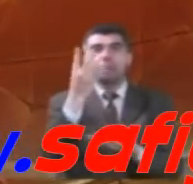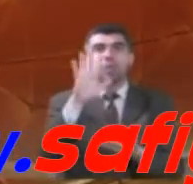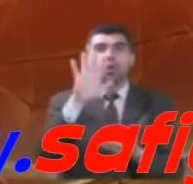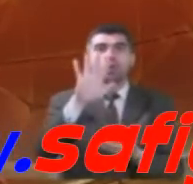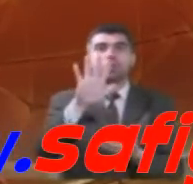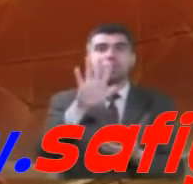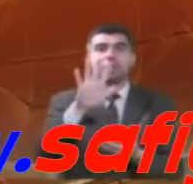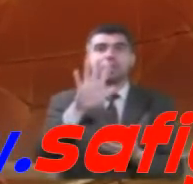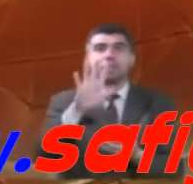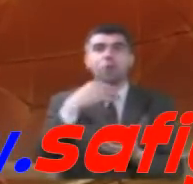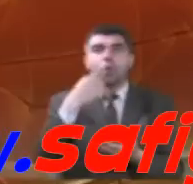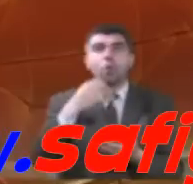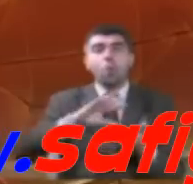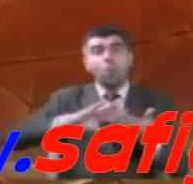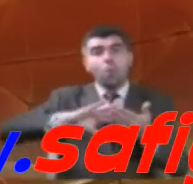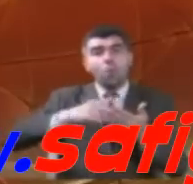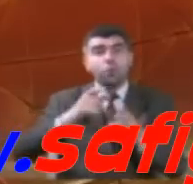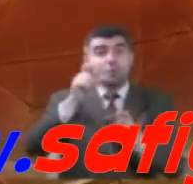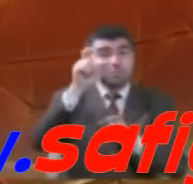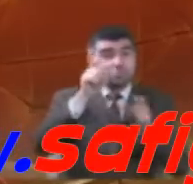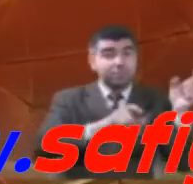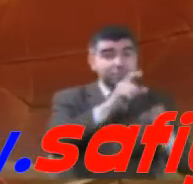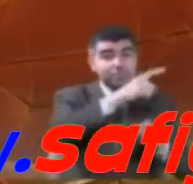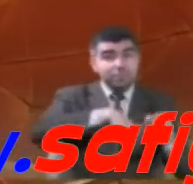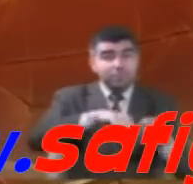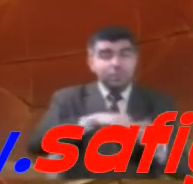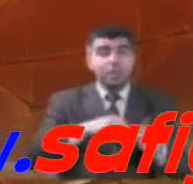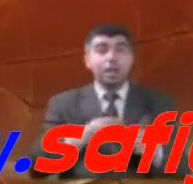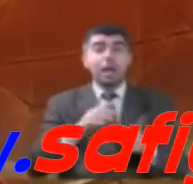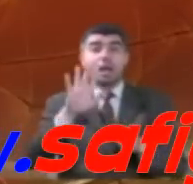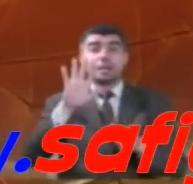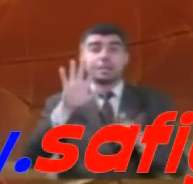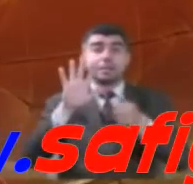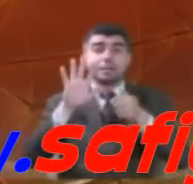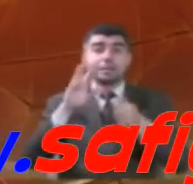25% من حاجيتنا الطاقية، استثمار ديال